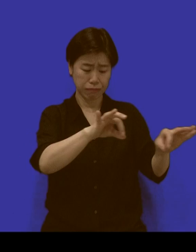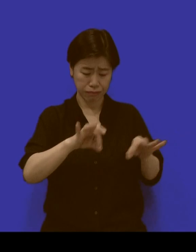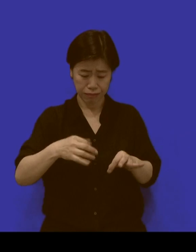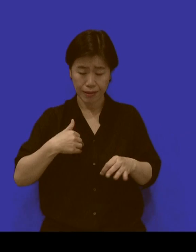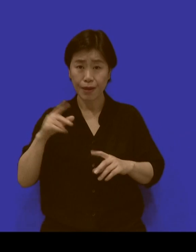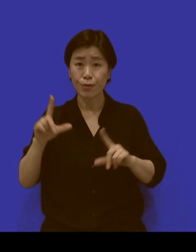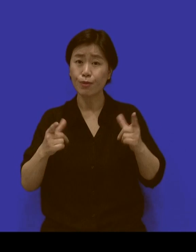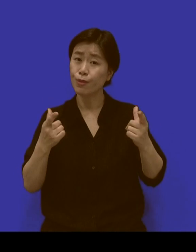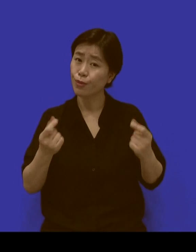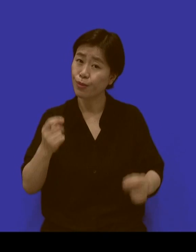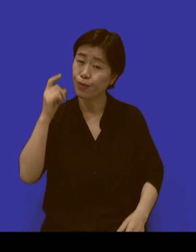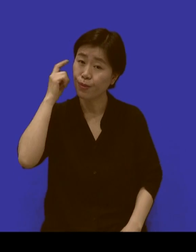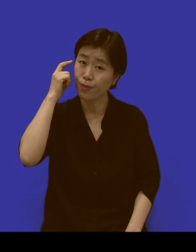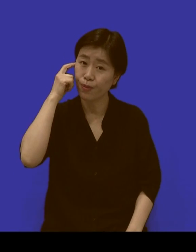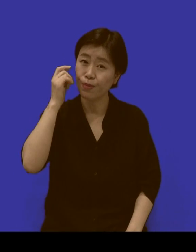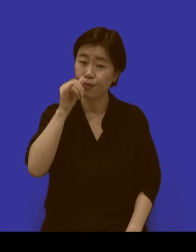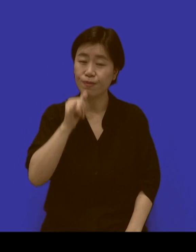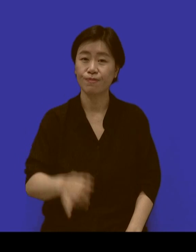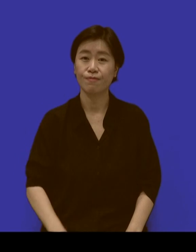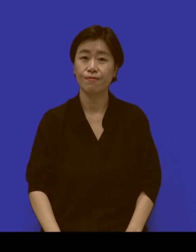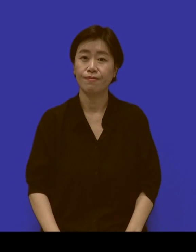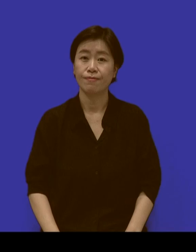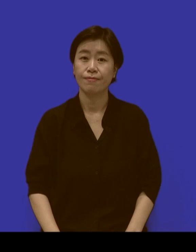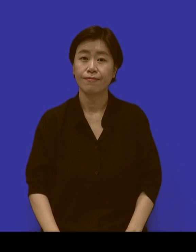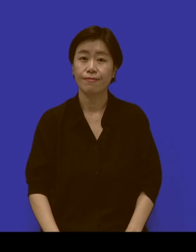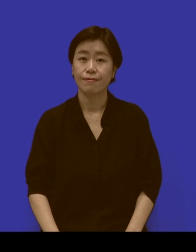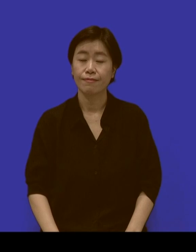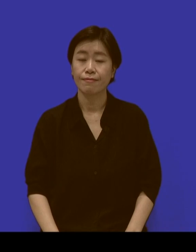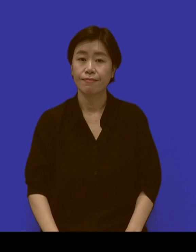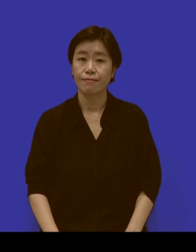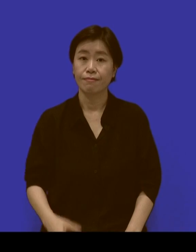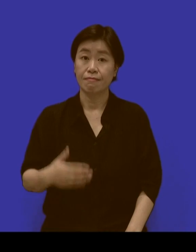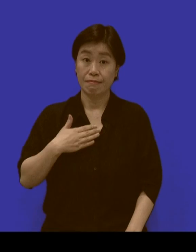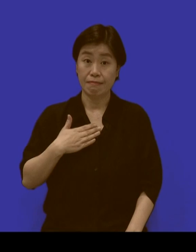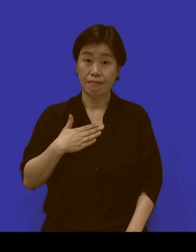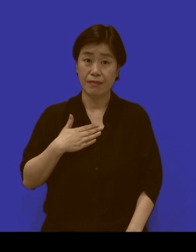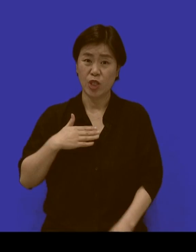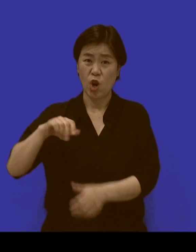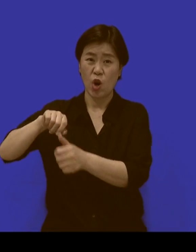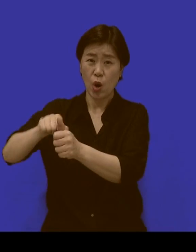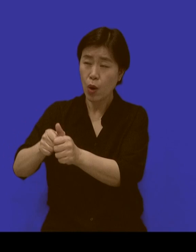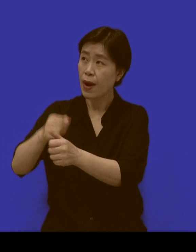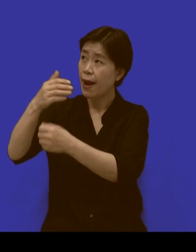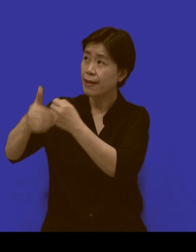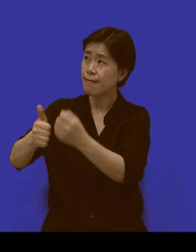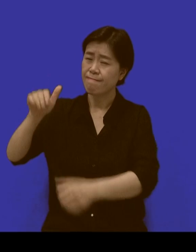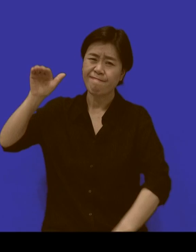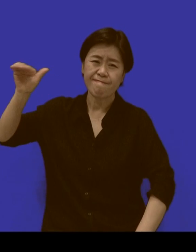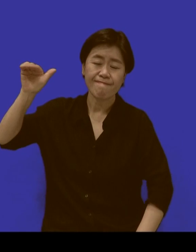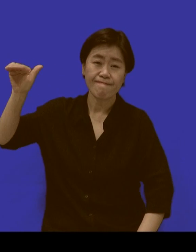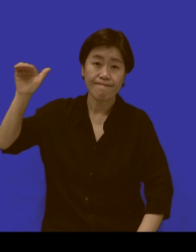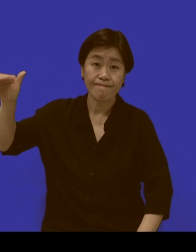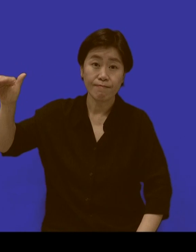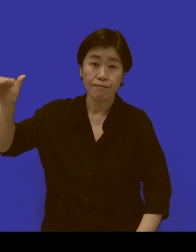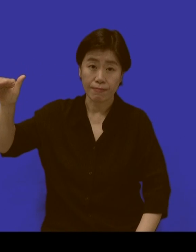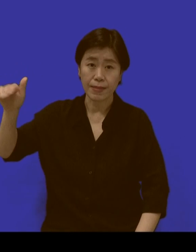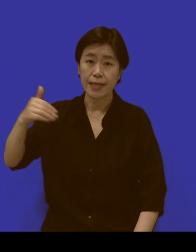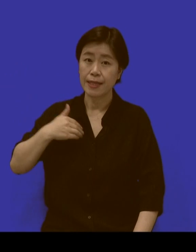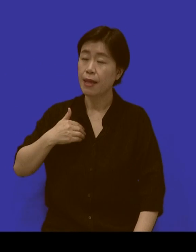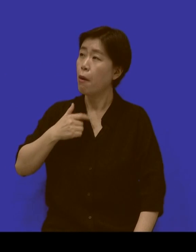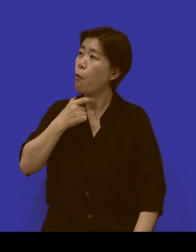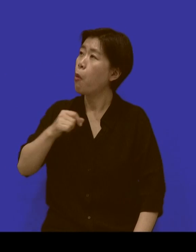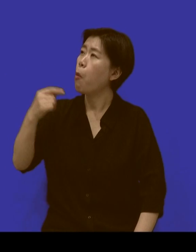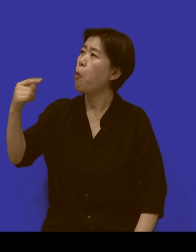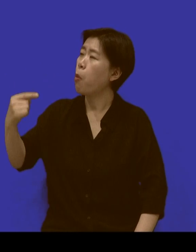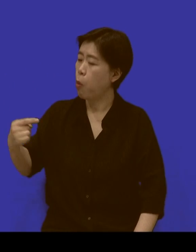않은가 그런 생각이 드는 거예요. 뭘 뭔가 이렇게 트위스트 arm 이렇게 억지로 하나님께 들어달라고